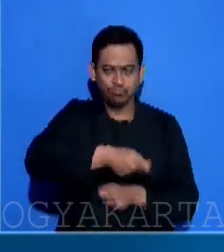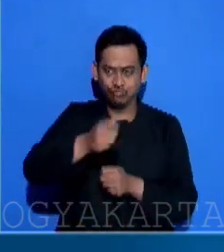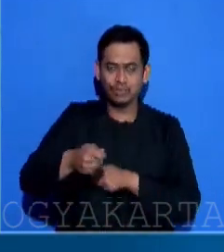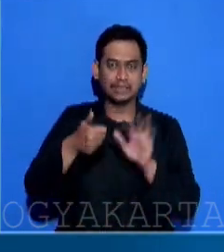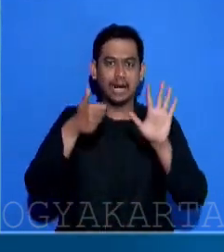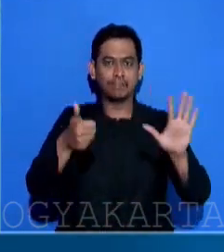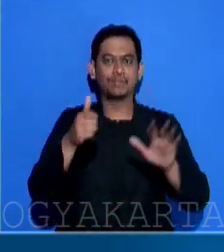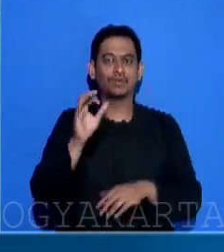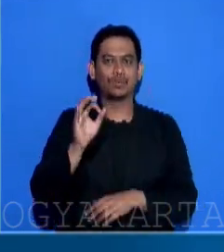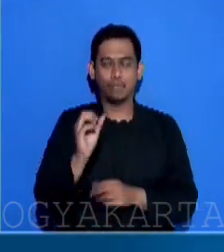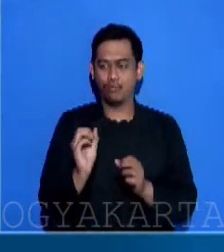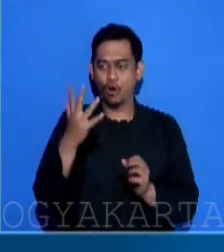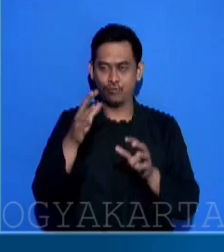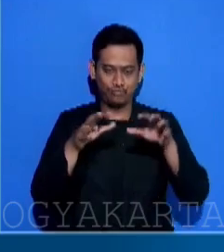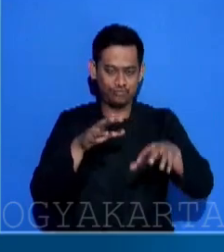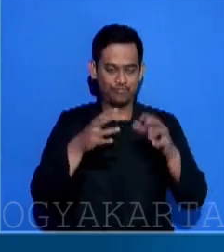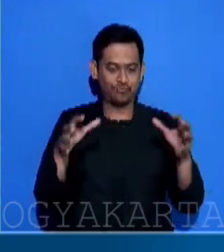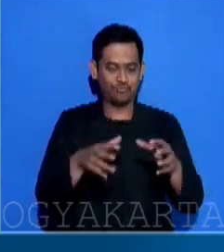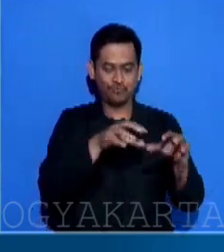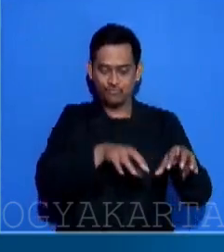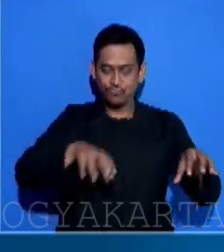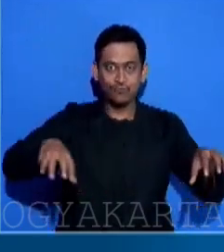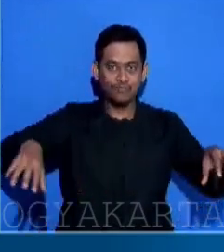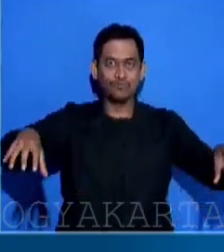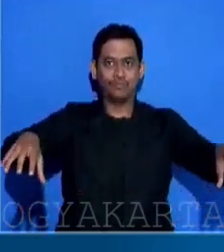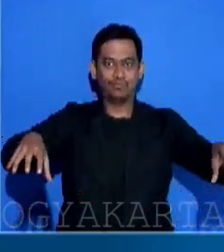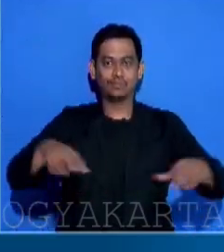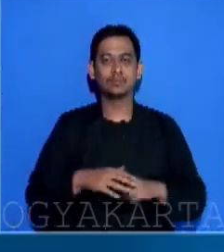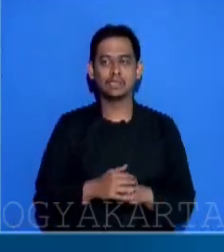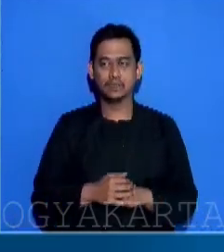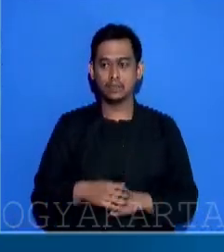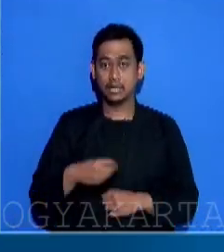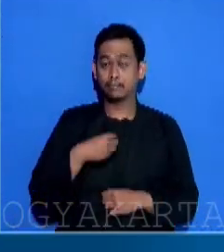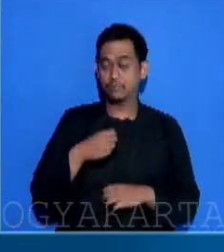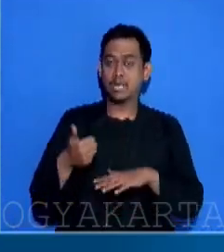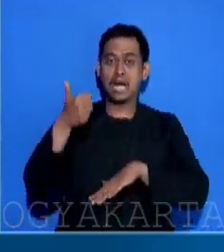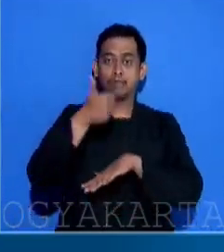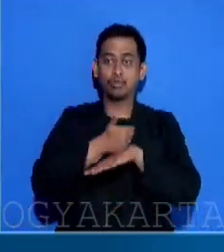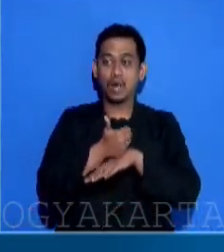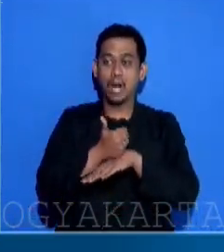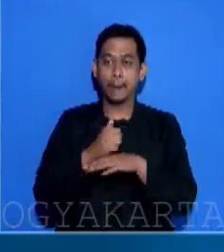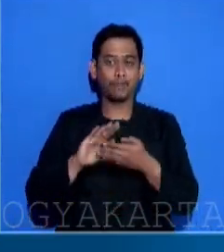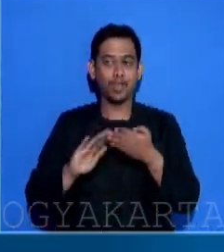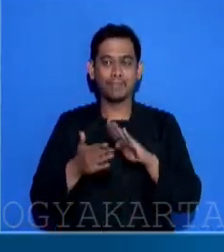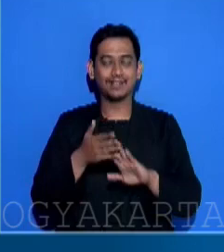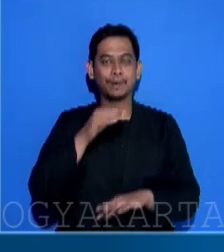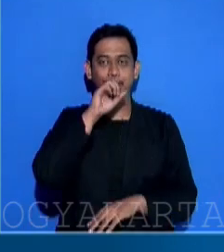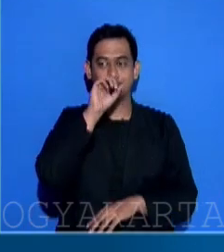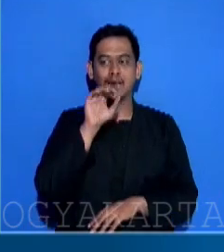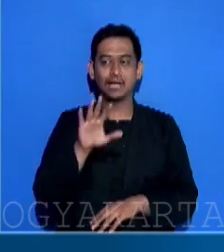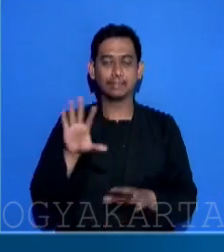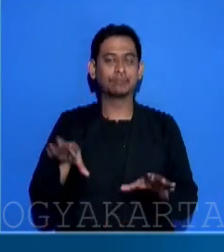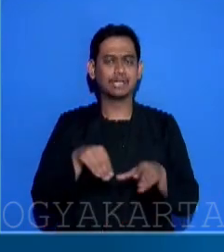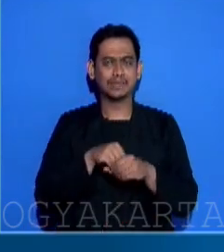di kawasan Bukit Tinatar dan lainnya. Menurut Ketua Komunitas Tanam Lestari Kabupaten Bantul, Kusdiono, dengan keterlibatan